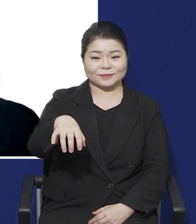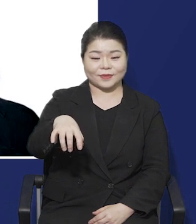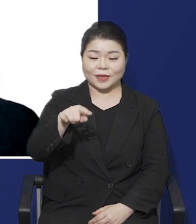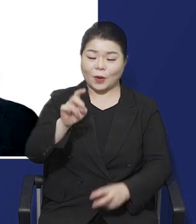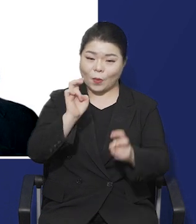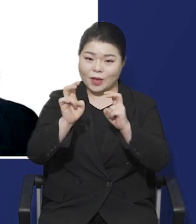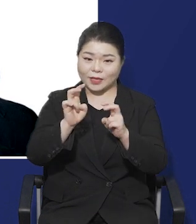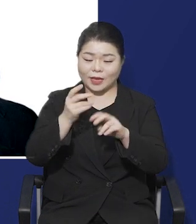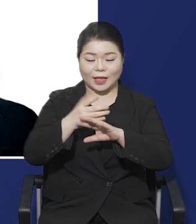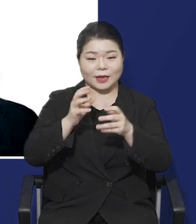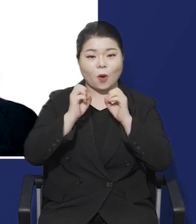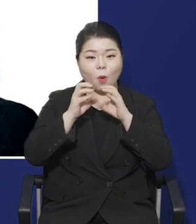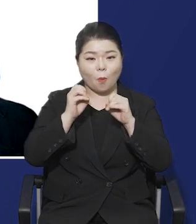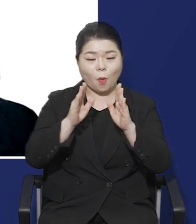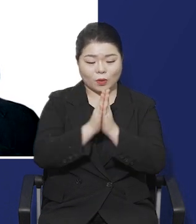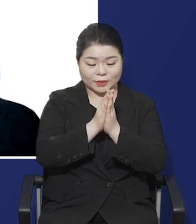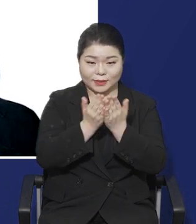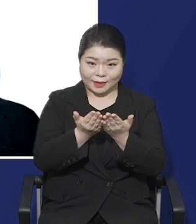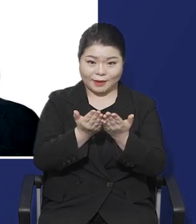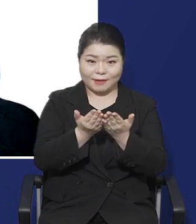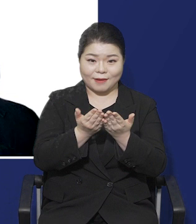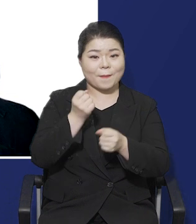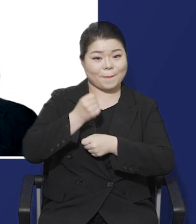자사의 해외 홍보용 카탈로그를 어,